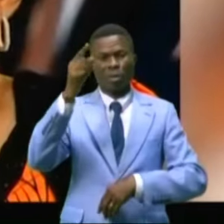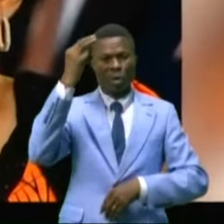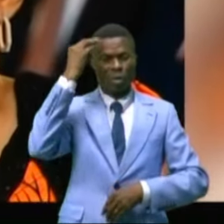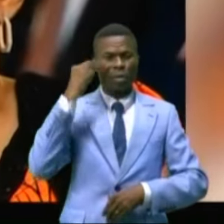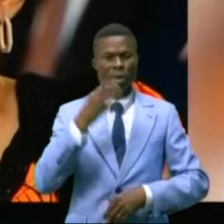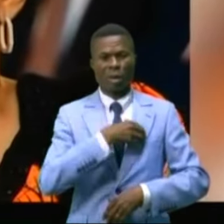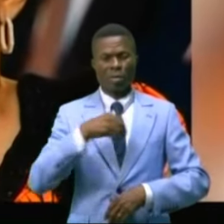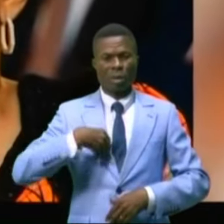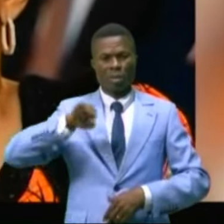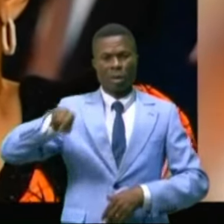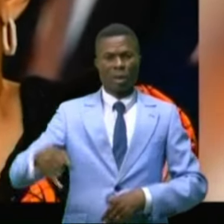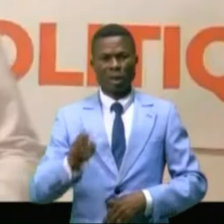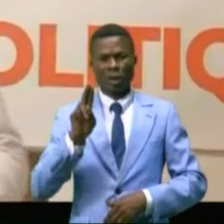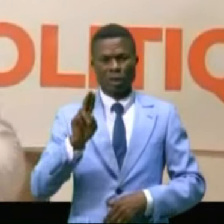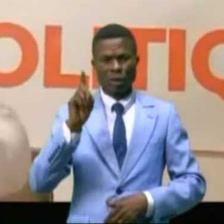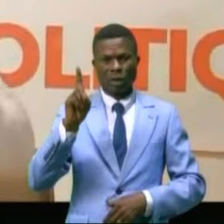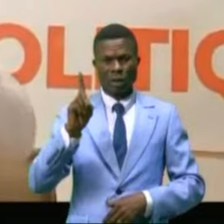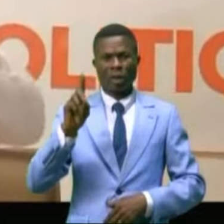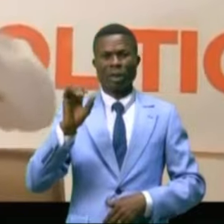Madame